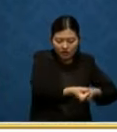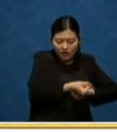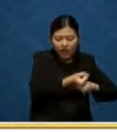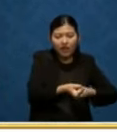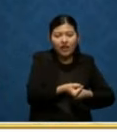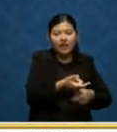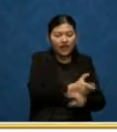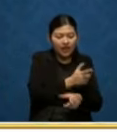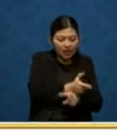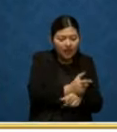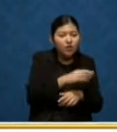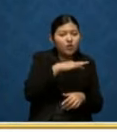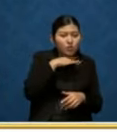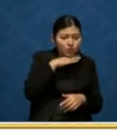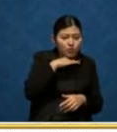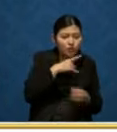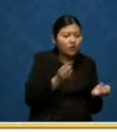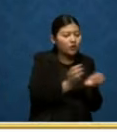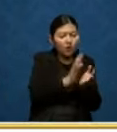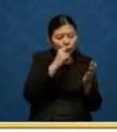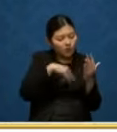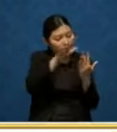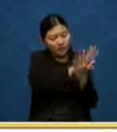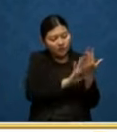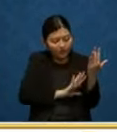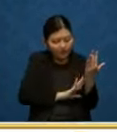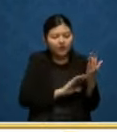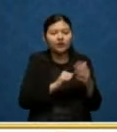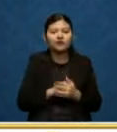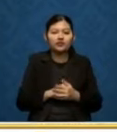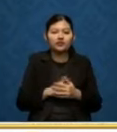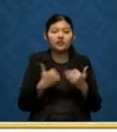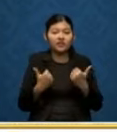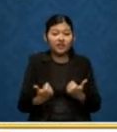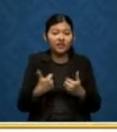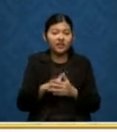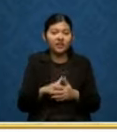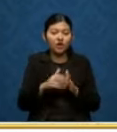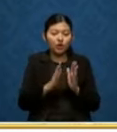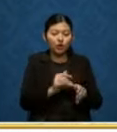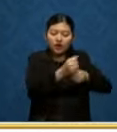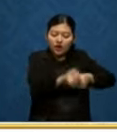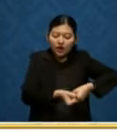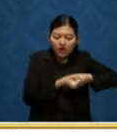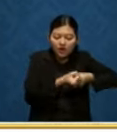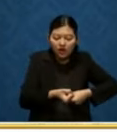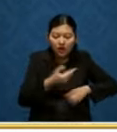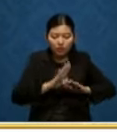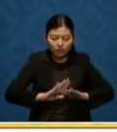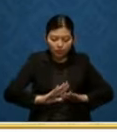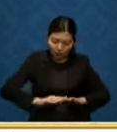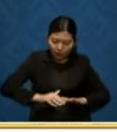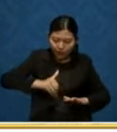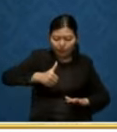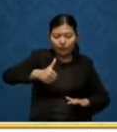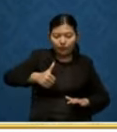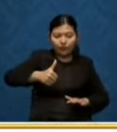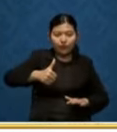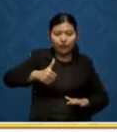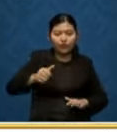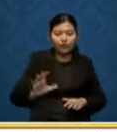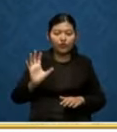ทั้งที่จริงแล้วในช่วงเวลานี้นะครับควรเป็นเวลาที่เกษตรกรผู้เลี้ยงหมูนะครับควรฟื้นตัวต่อวิกฤตอ่า